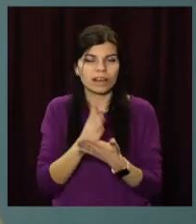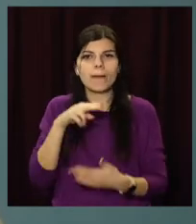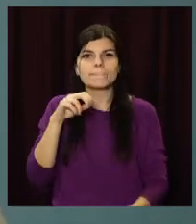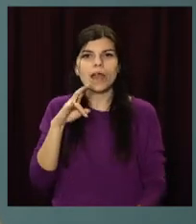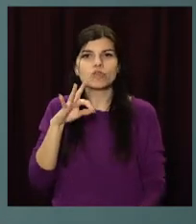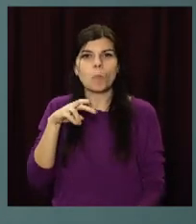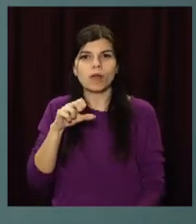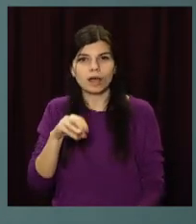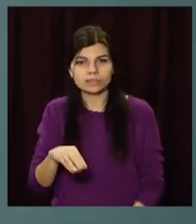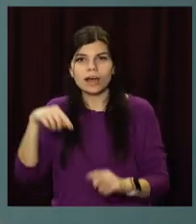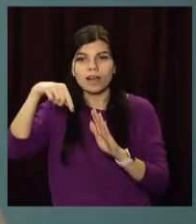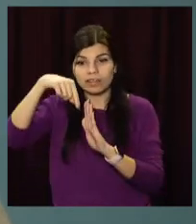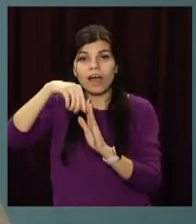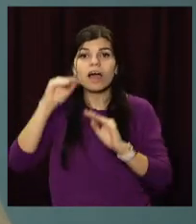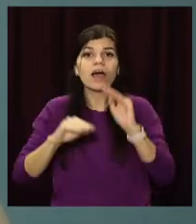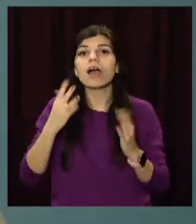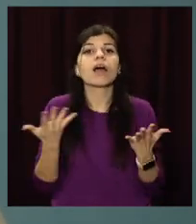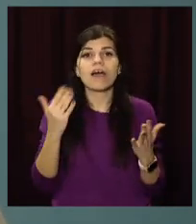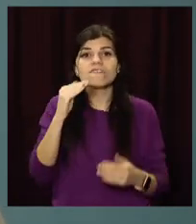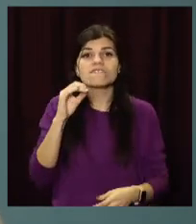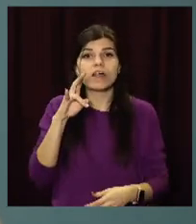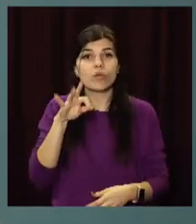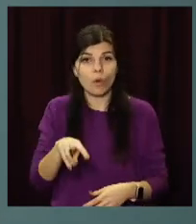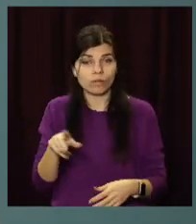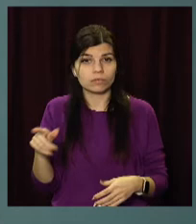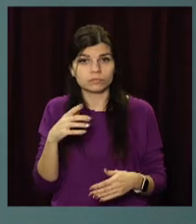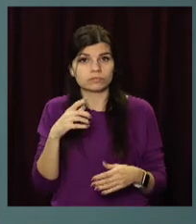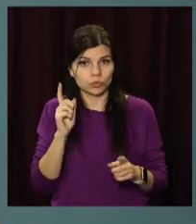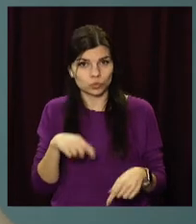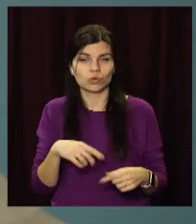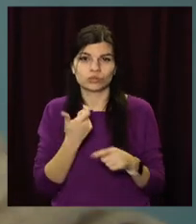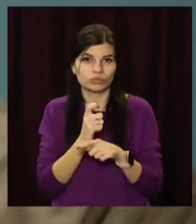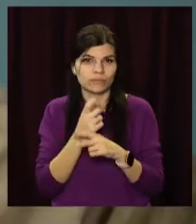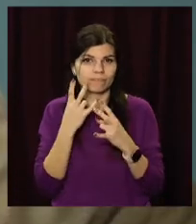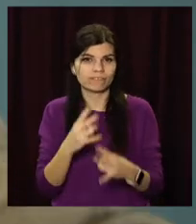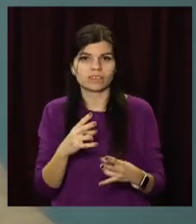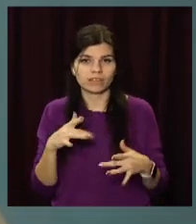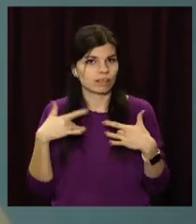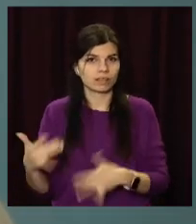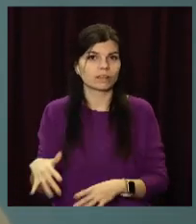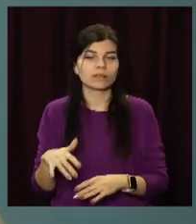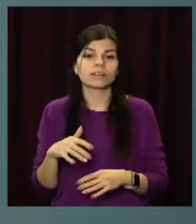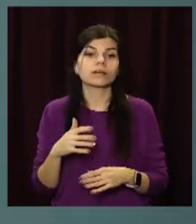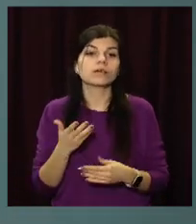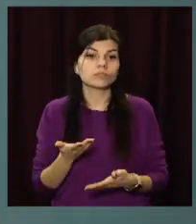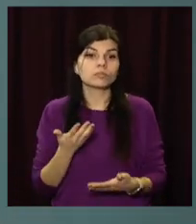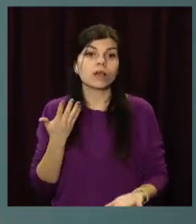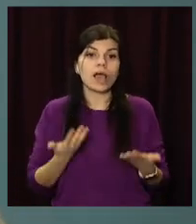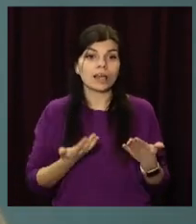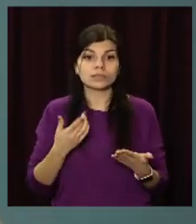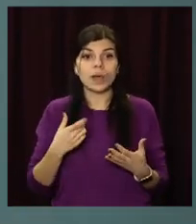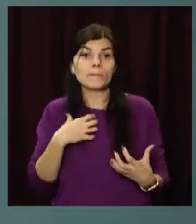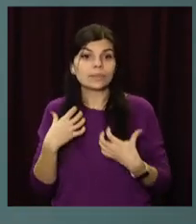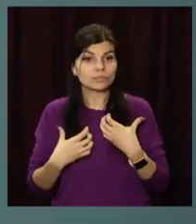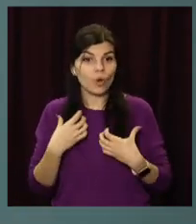это вдыхать эти фенолы тоже как бы не бог весть, что какая радость. Поэтому, ну, если